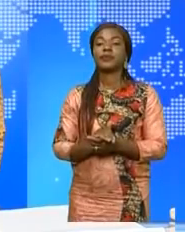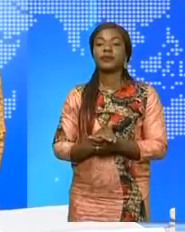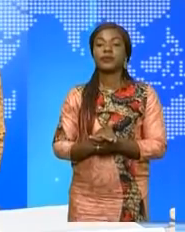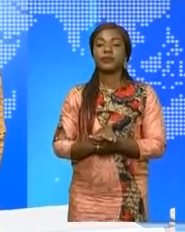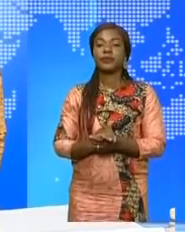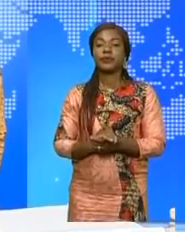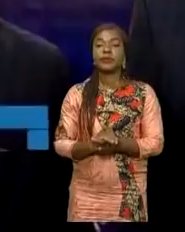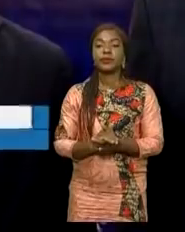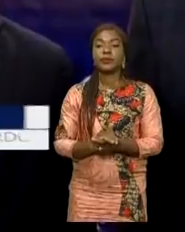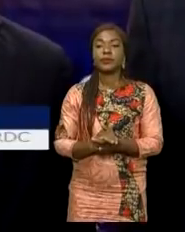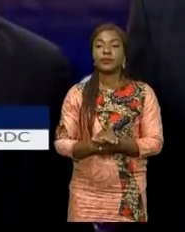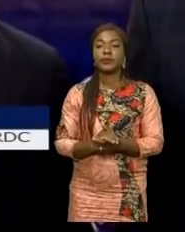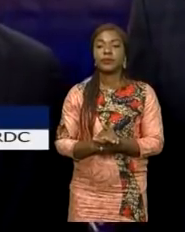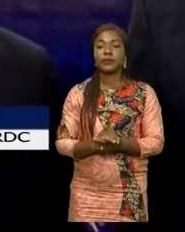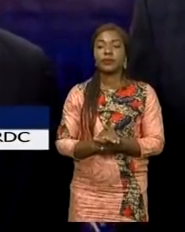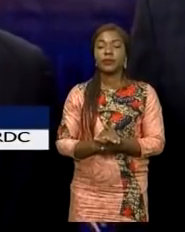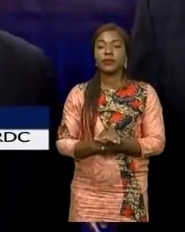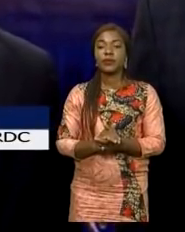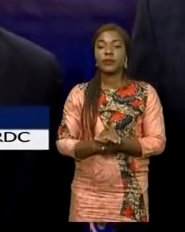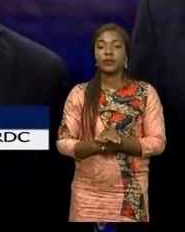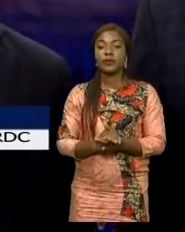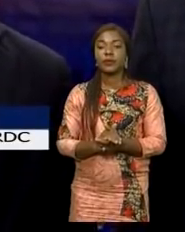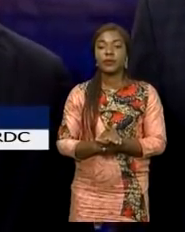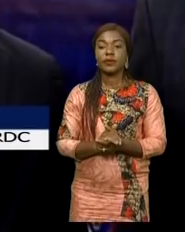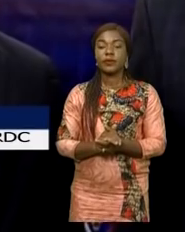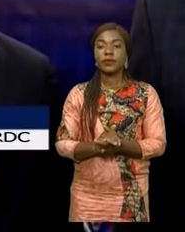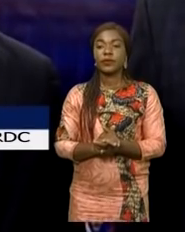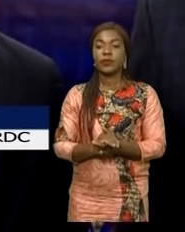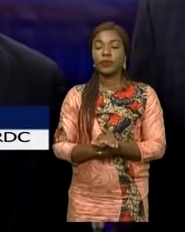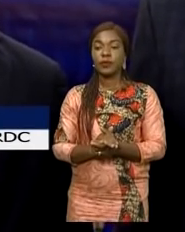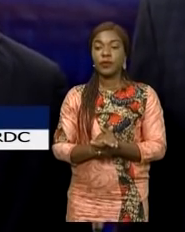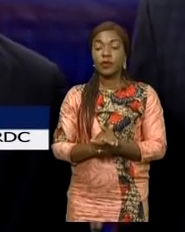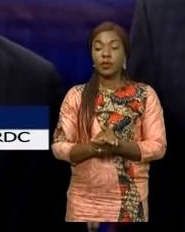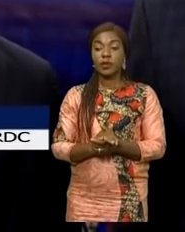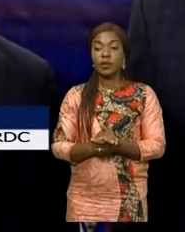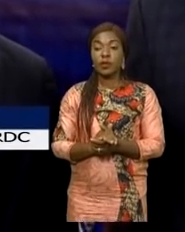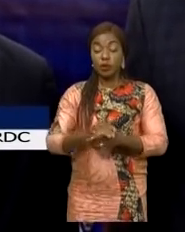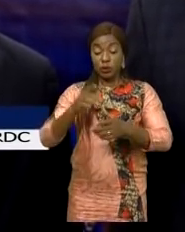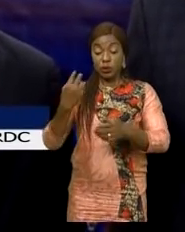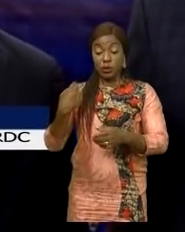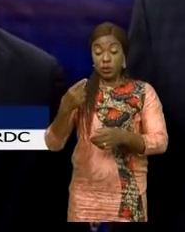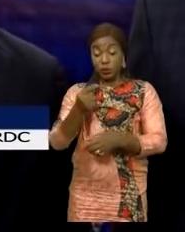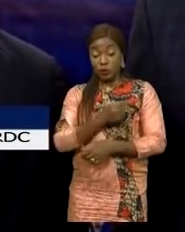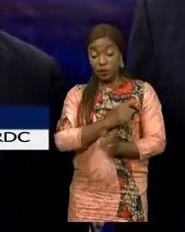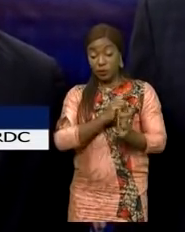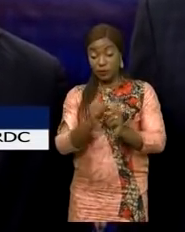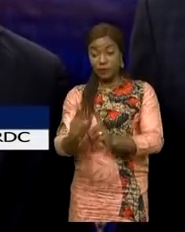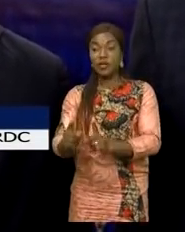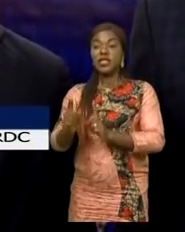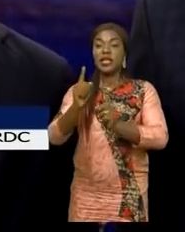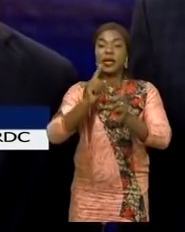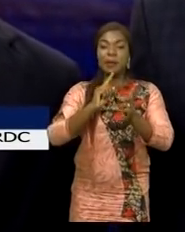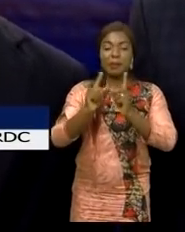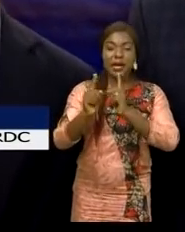signé ce reportage c'est ce qu'a souhaité je voulais déjà voulait discuter avec lui avec monsieur le président